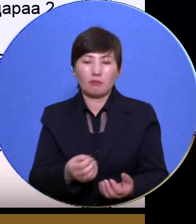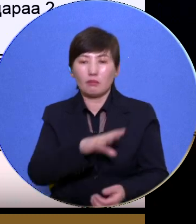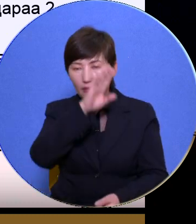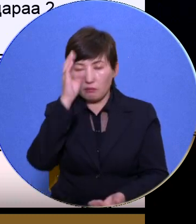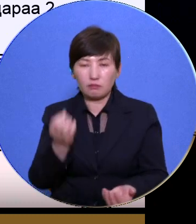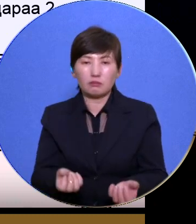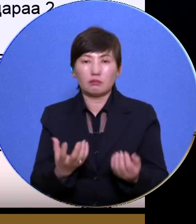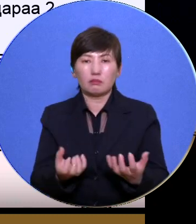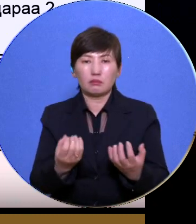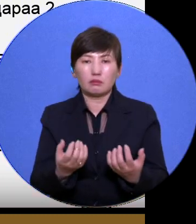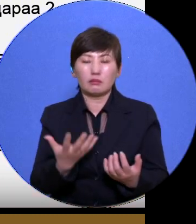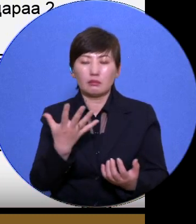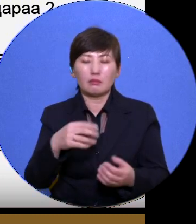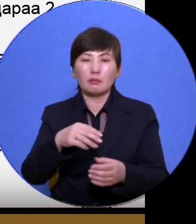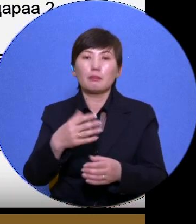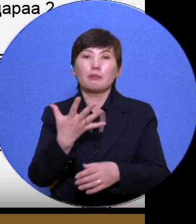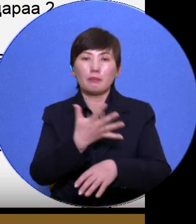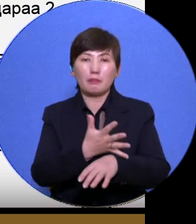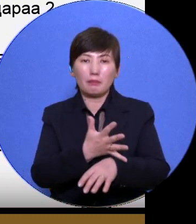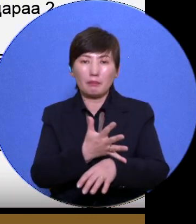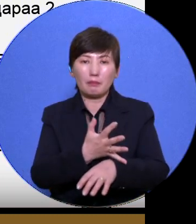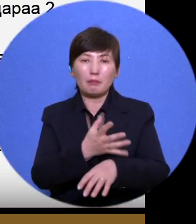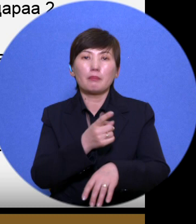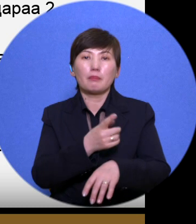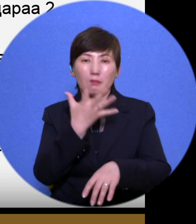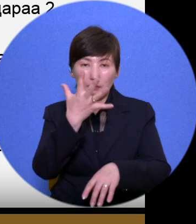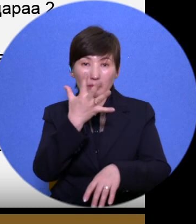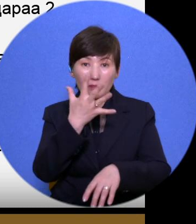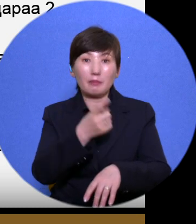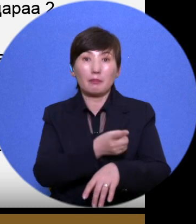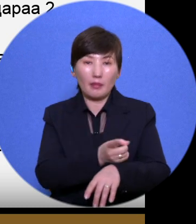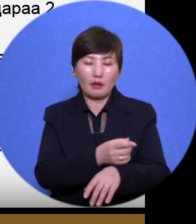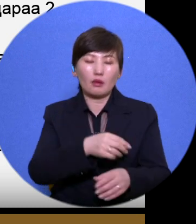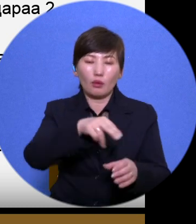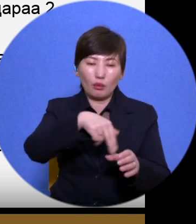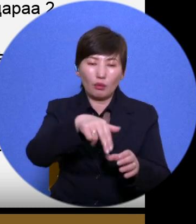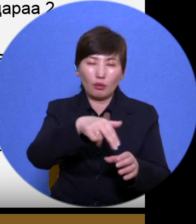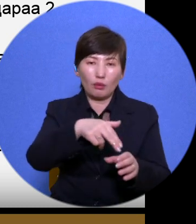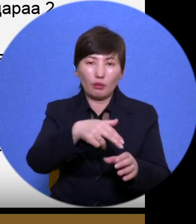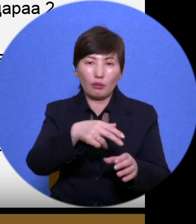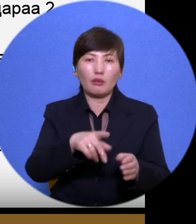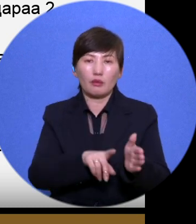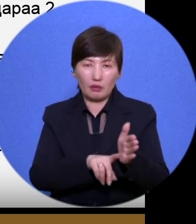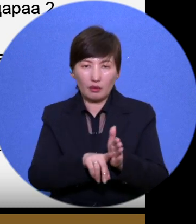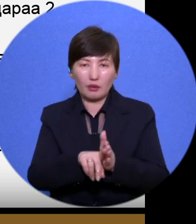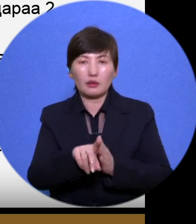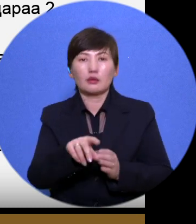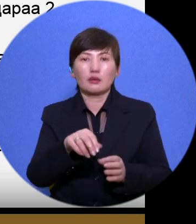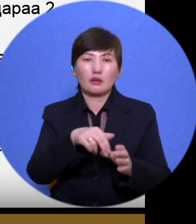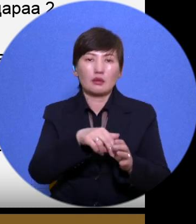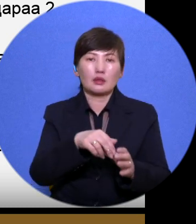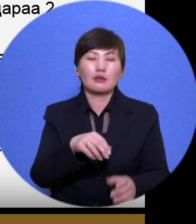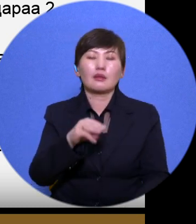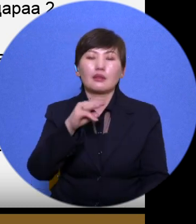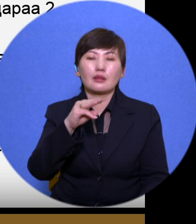5 минут асралтгүй хутгаж өгсөн. За, тэгээ шилээ аяганууда дугаарлаад эхний шилээ аяганд болохоор шилээ аягтай сүүгээ хөрөнгө